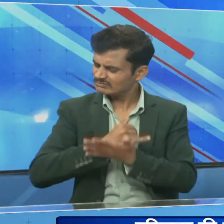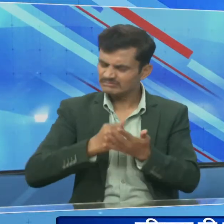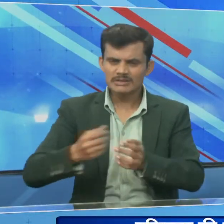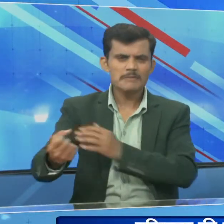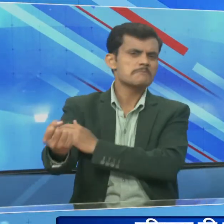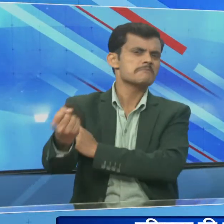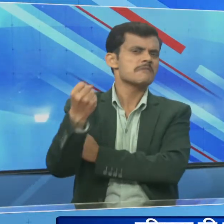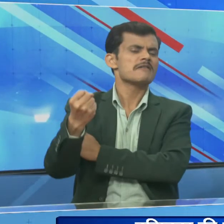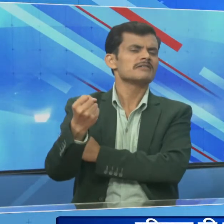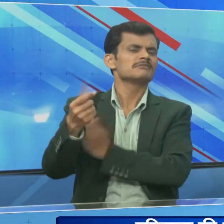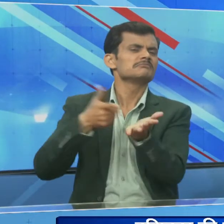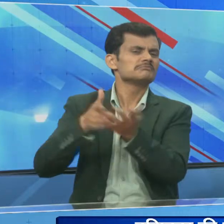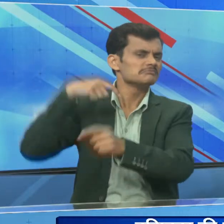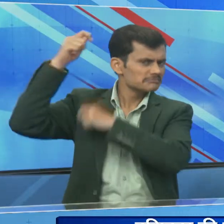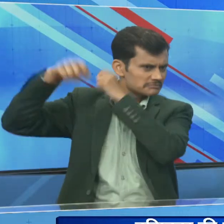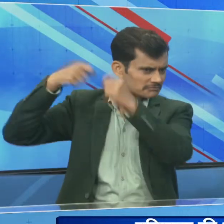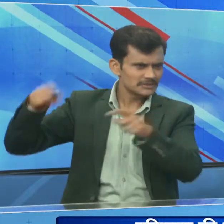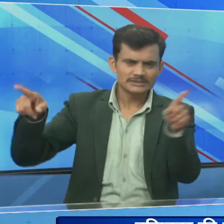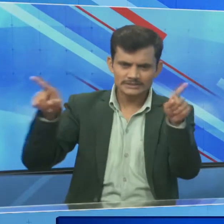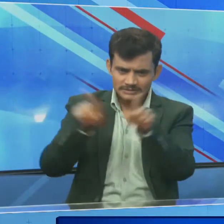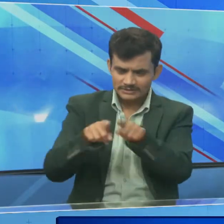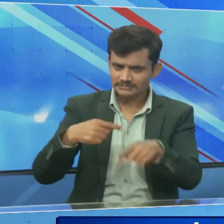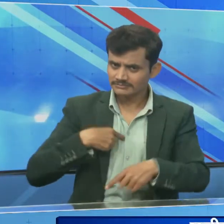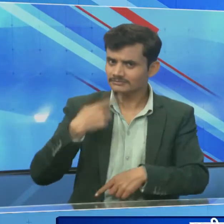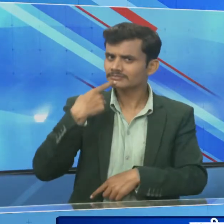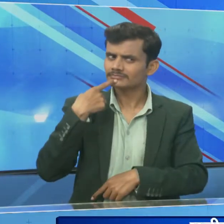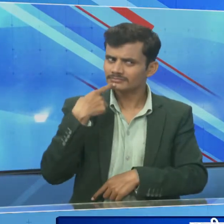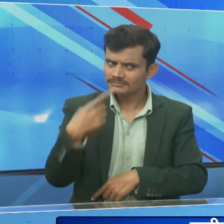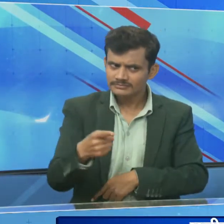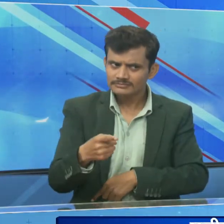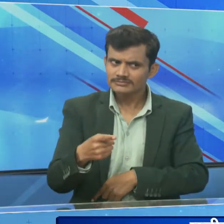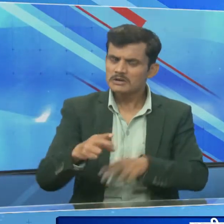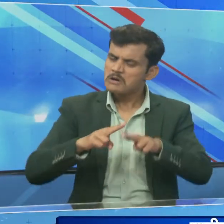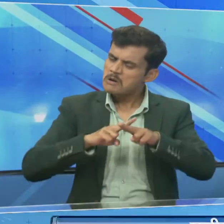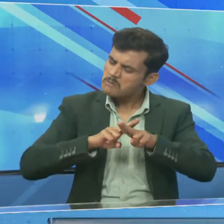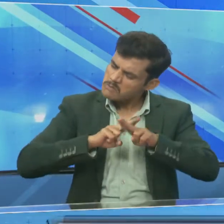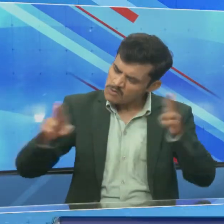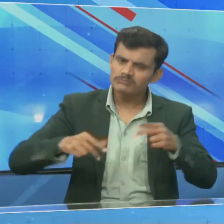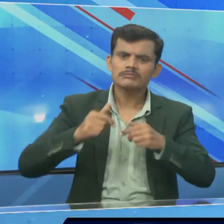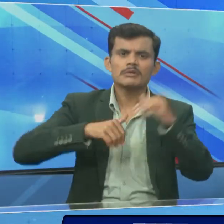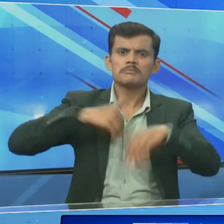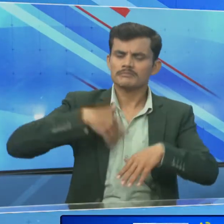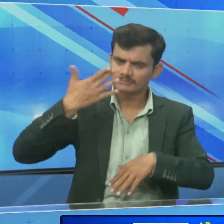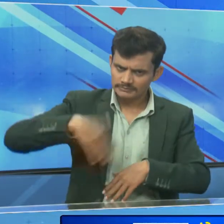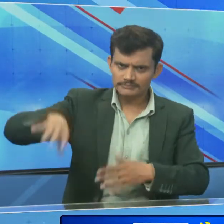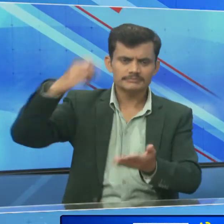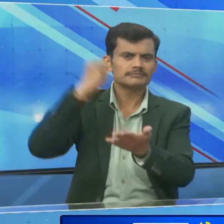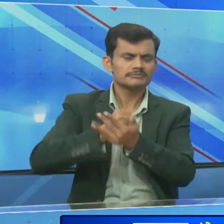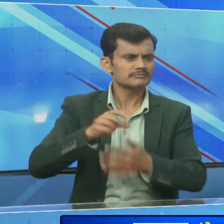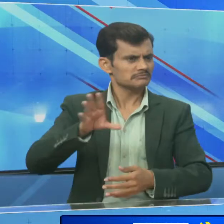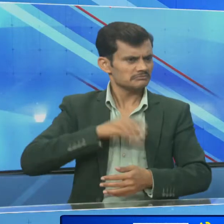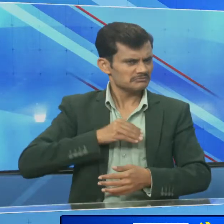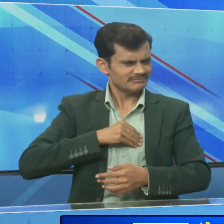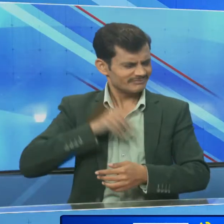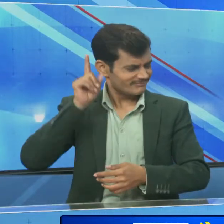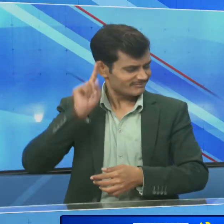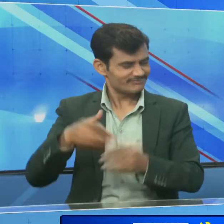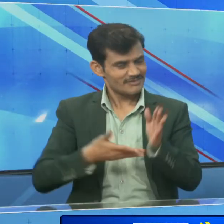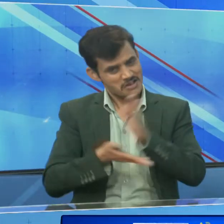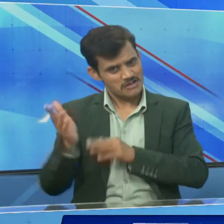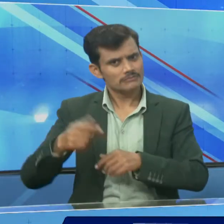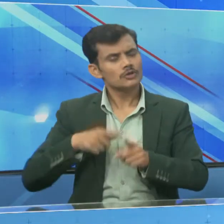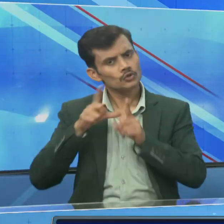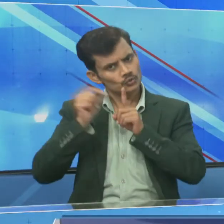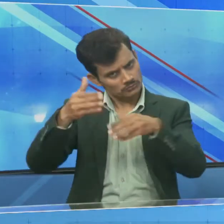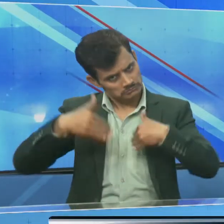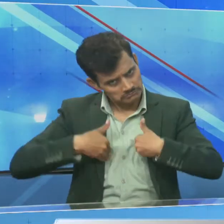डर नहीं है, नक्सली से कोई डर ही नहीं है। मैं तो यही कहूँगा कि मैं अपने तरफ से पूरा फुल उम्मीद है कि मैं वोट डालने जाऊँगा। मेरा कोई किसी से कोई मतलब नहीं, मैं अपने हिसाब से